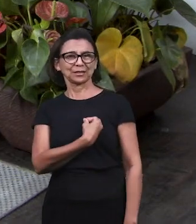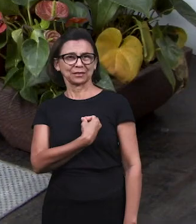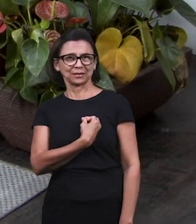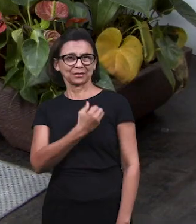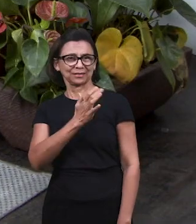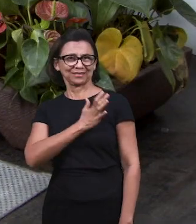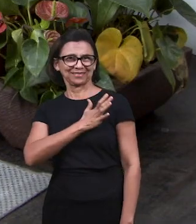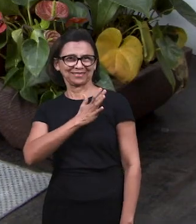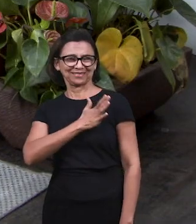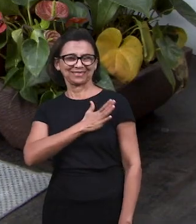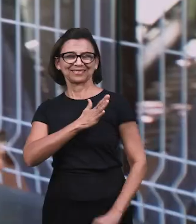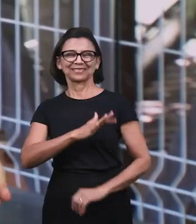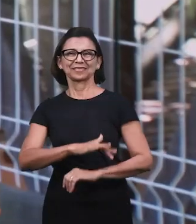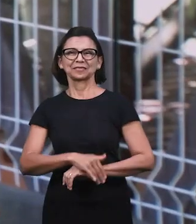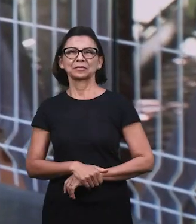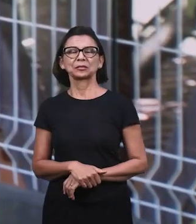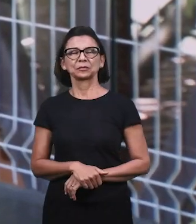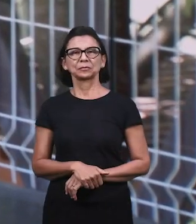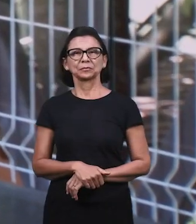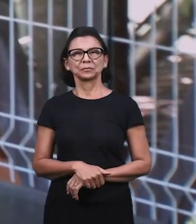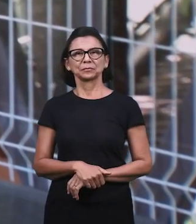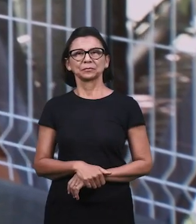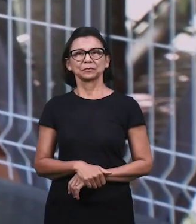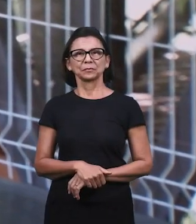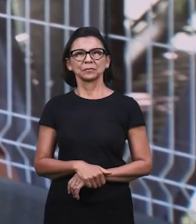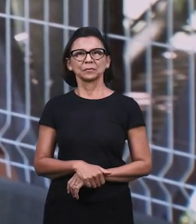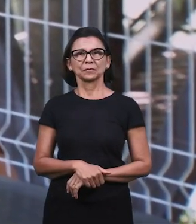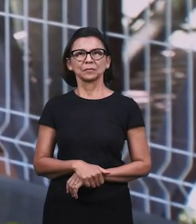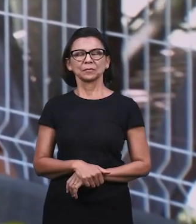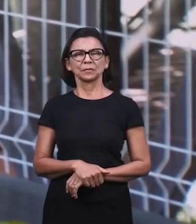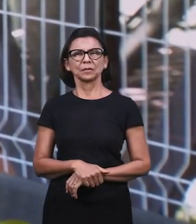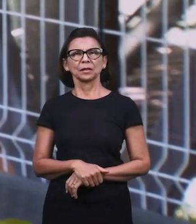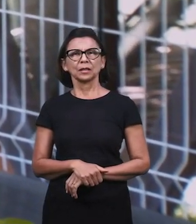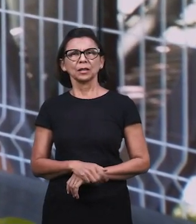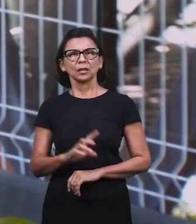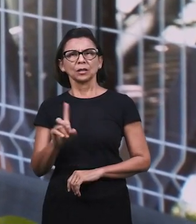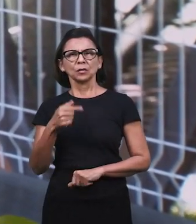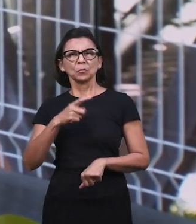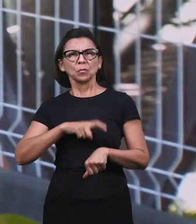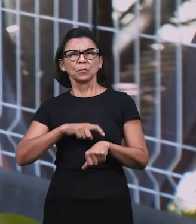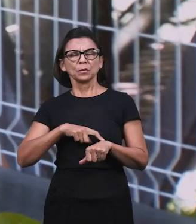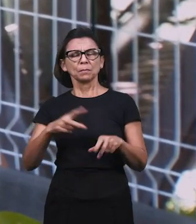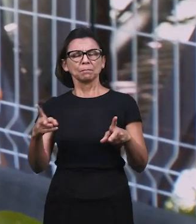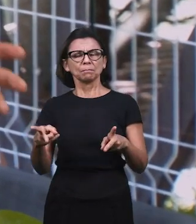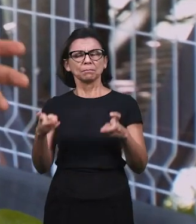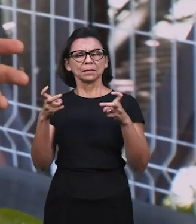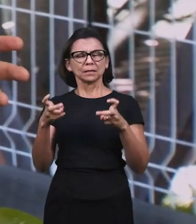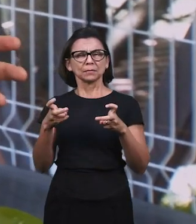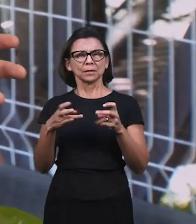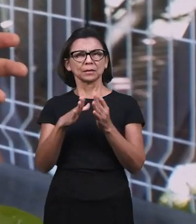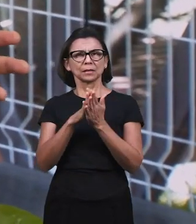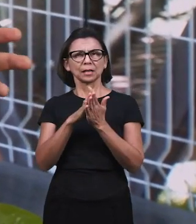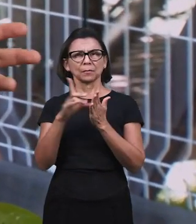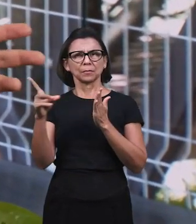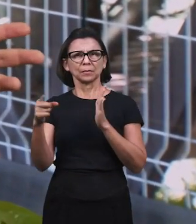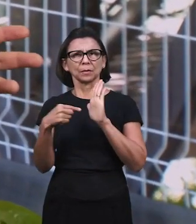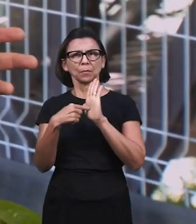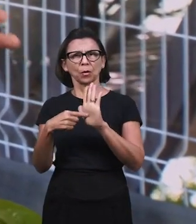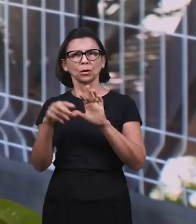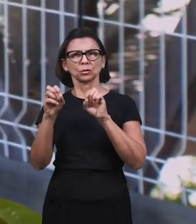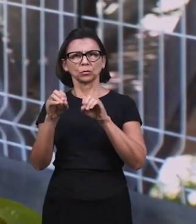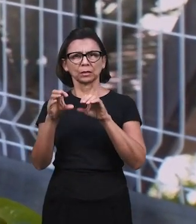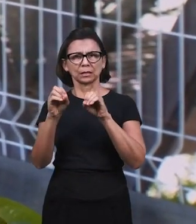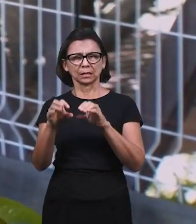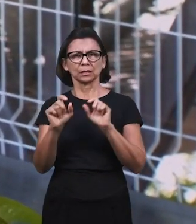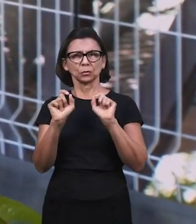vies, dans nos cœurs. À partir du moment où nous voyons l'enseignement biblique et que